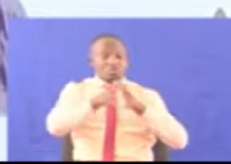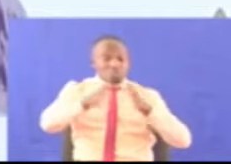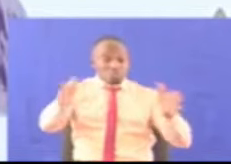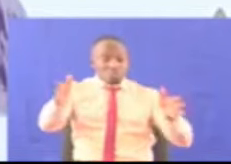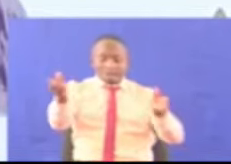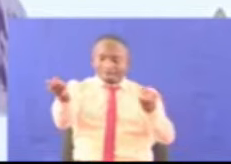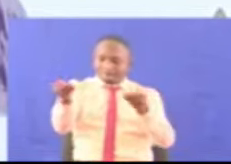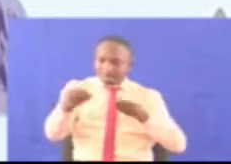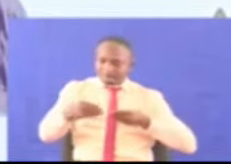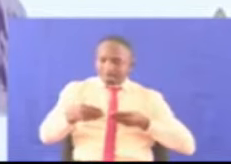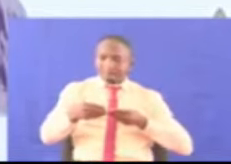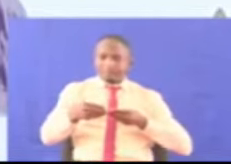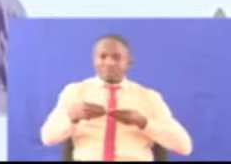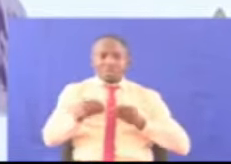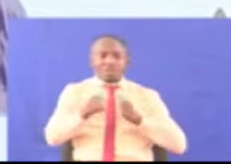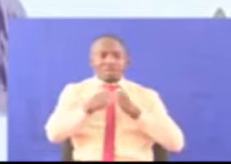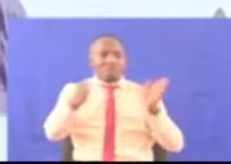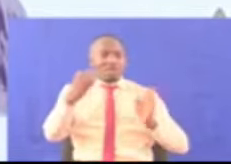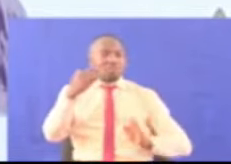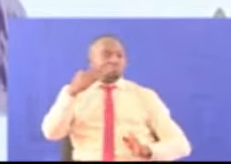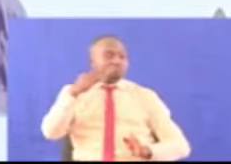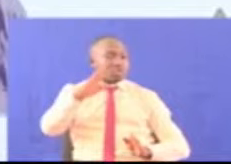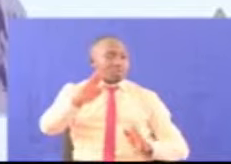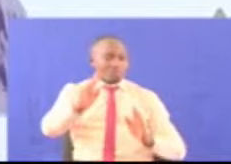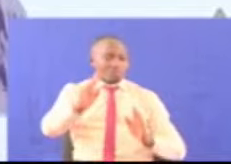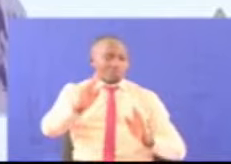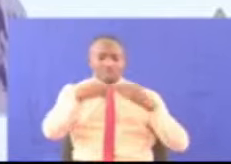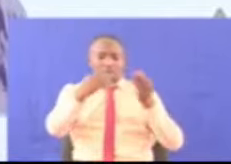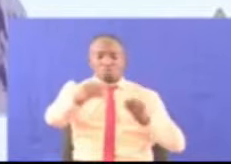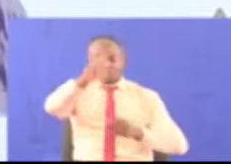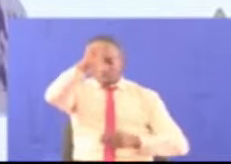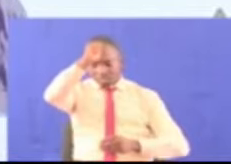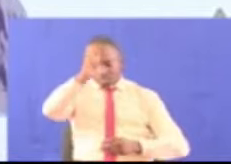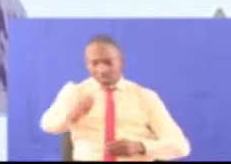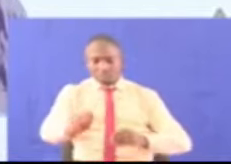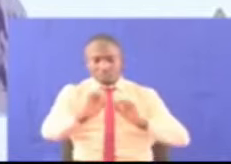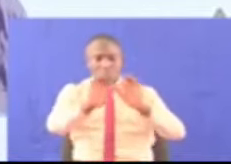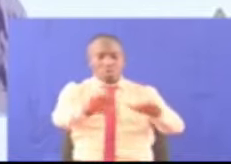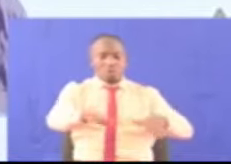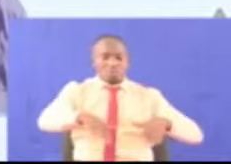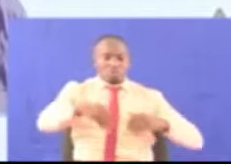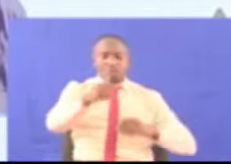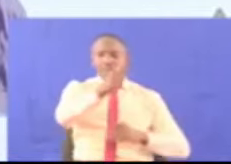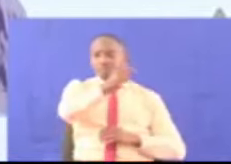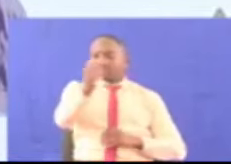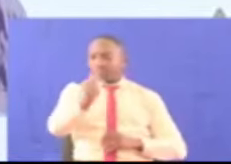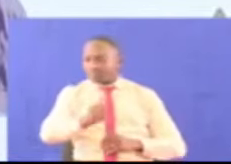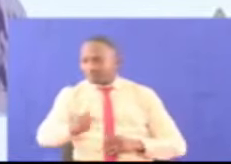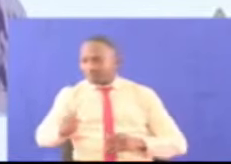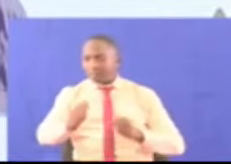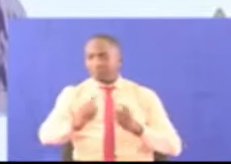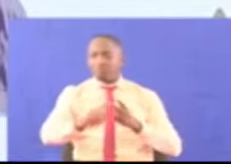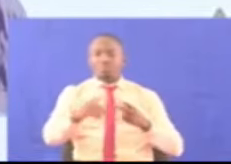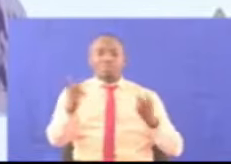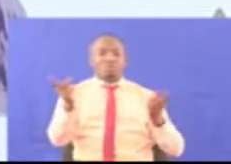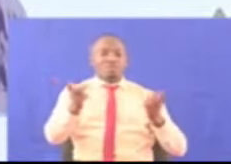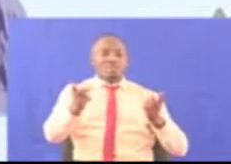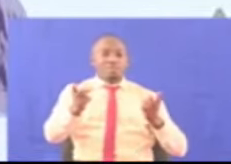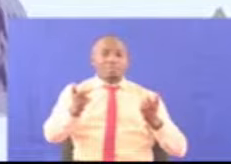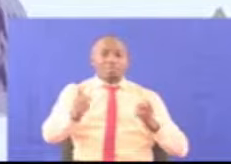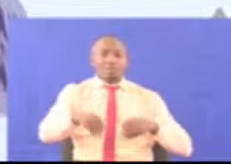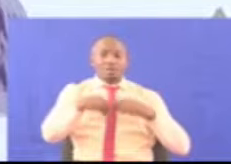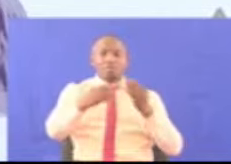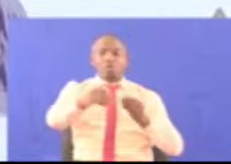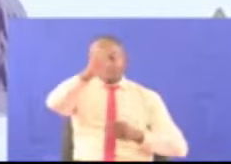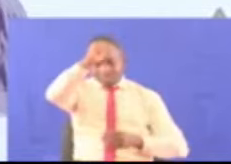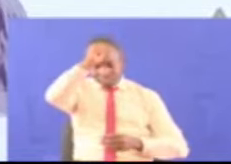kubwa nyeti inayoleta heshima kwenye bunge letu la Jamhuri ya Muungano wa Tanzania, lakini haijaishia hapo, na